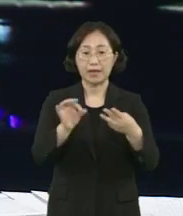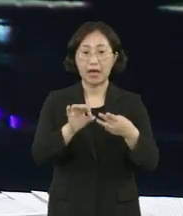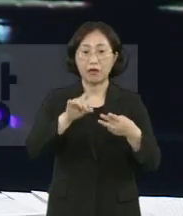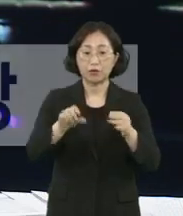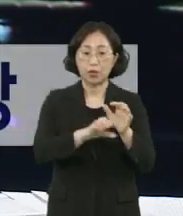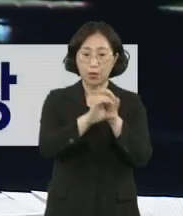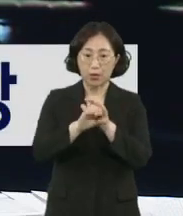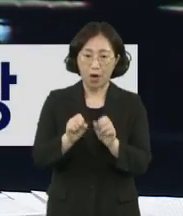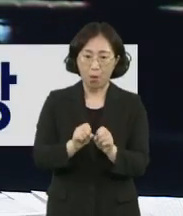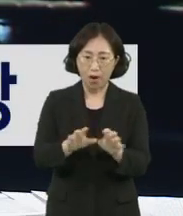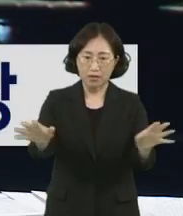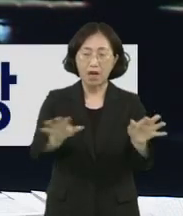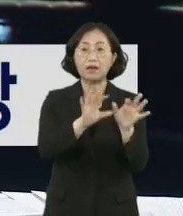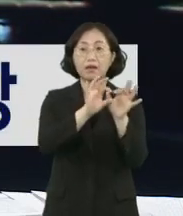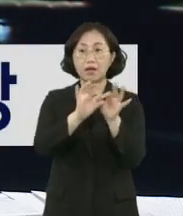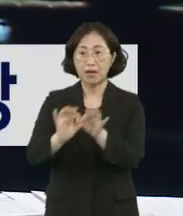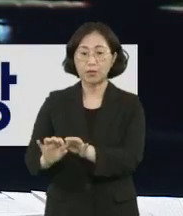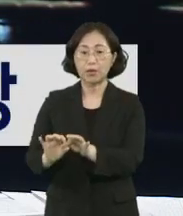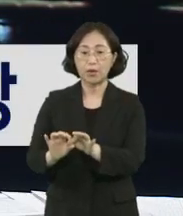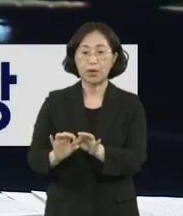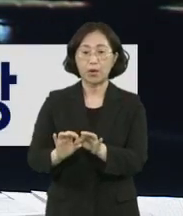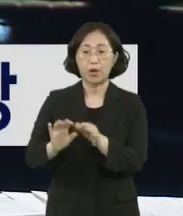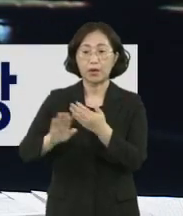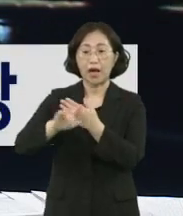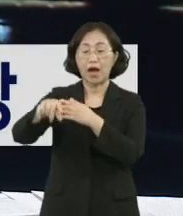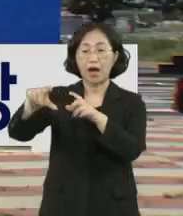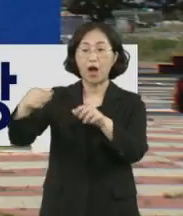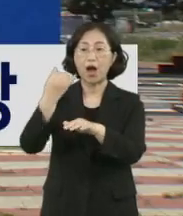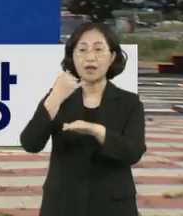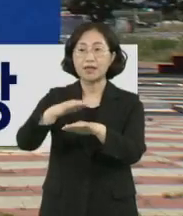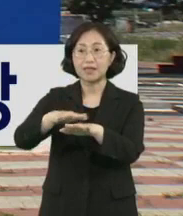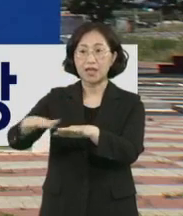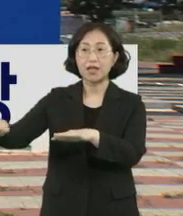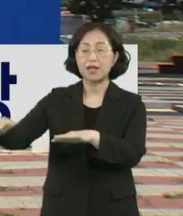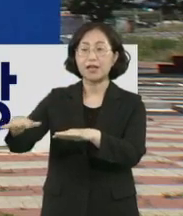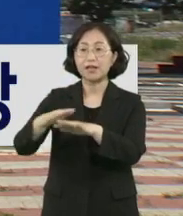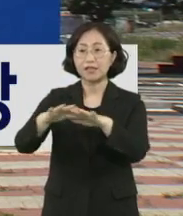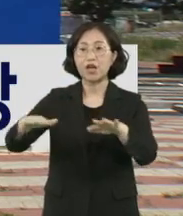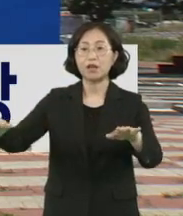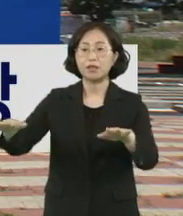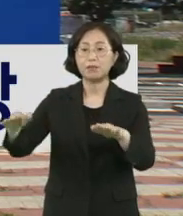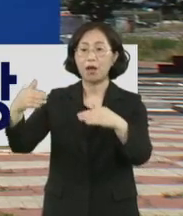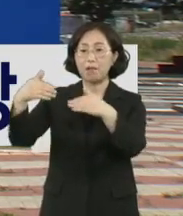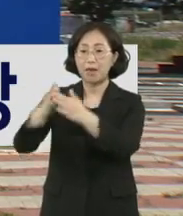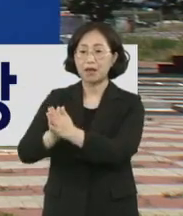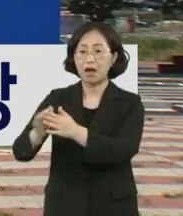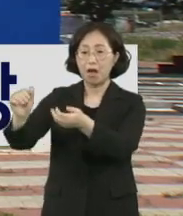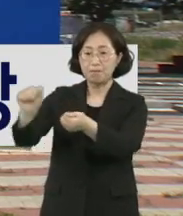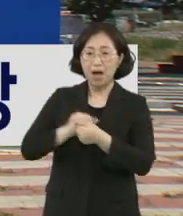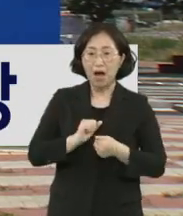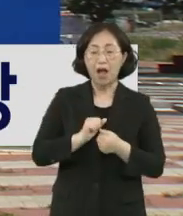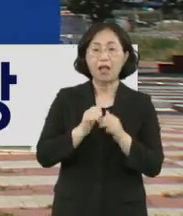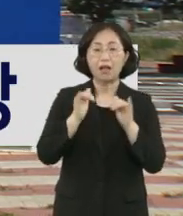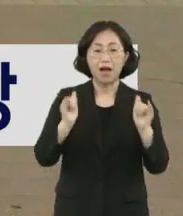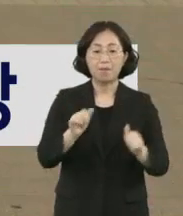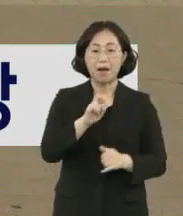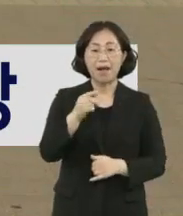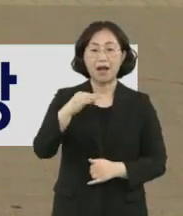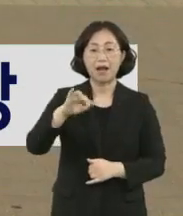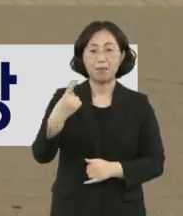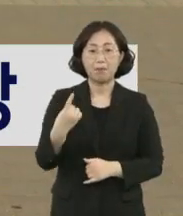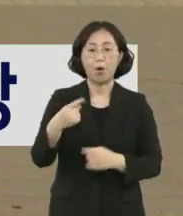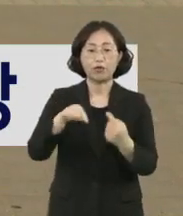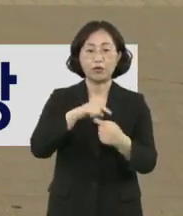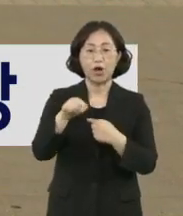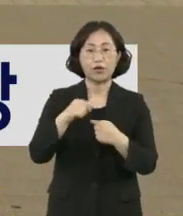태양군은 코로나19 확산세가 지속되고 타지역 해수욕장의 조기 폐장으로 풍선 효과가 우려된다며 만리포 해수욕장